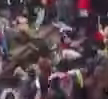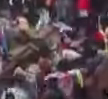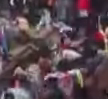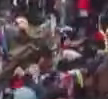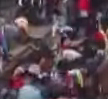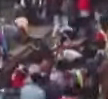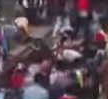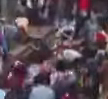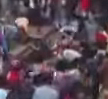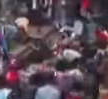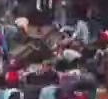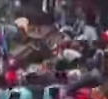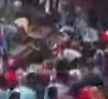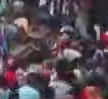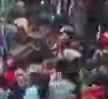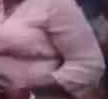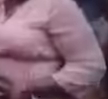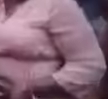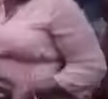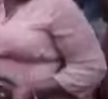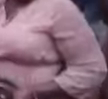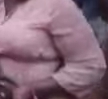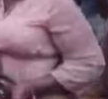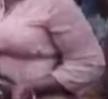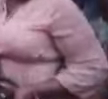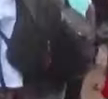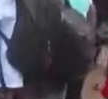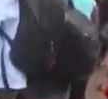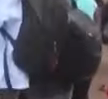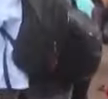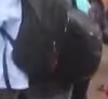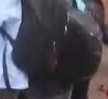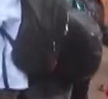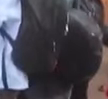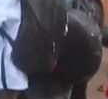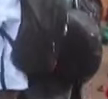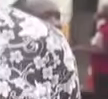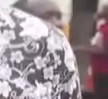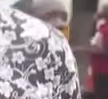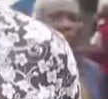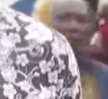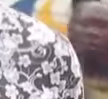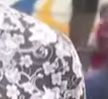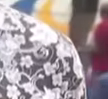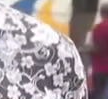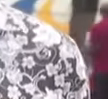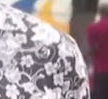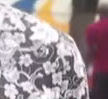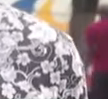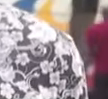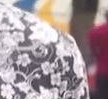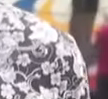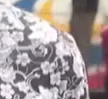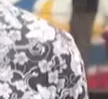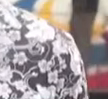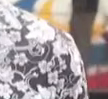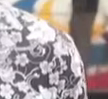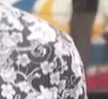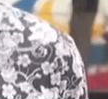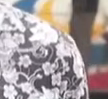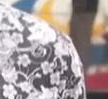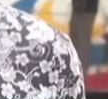Akeetalo ka sekukulu keeyongedde mu kibuga. Abaguzi beeyongedde entambula ekalubye. Ate mwolo ka Rusi zibeera